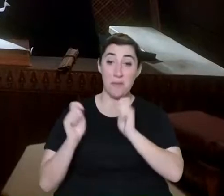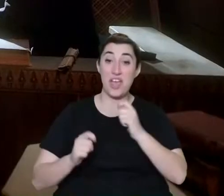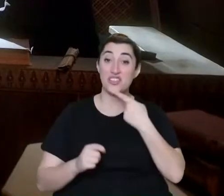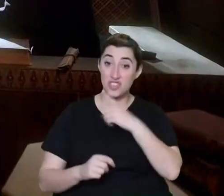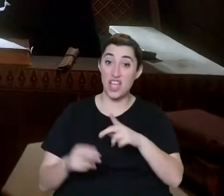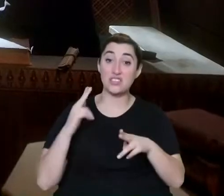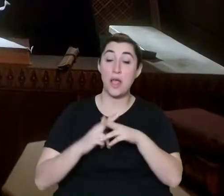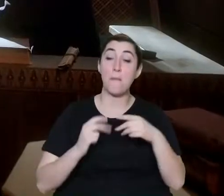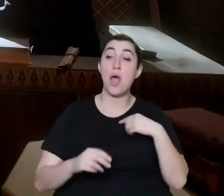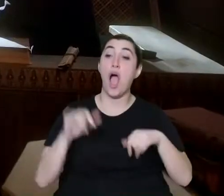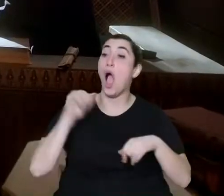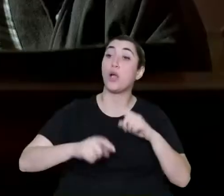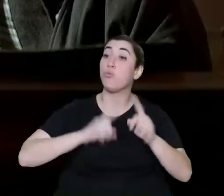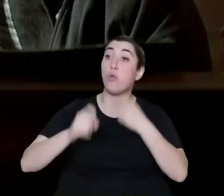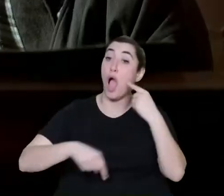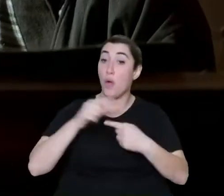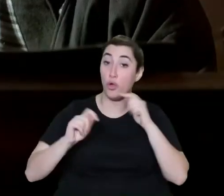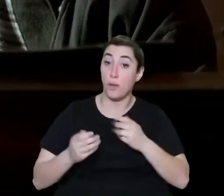mı tesis olunur adalet?